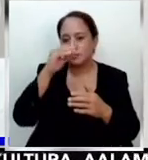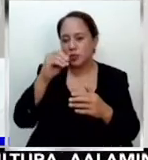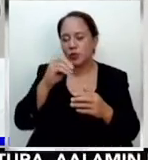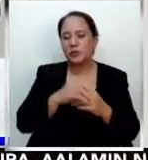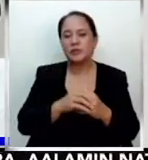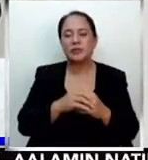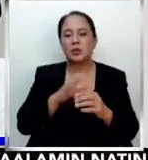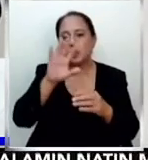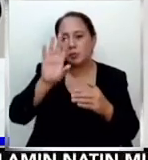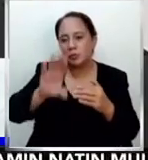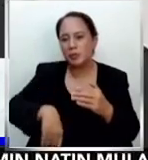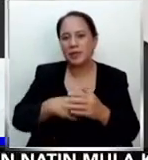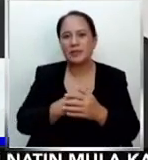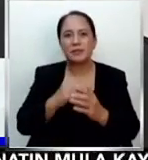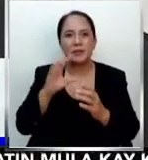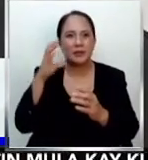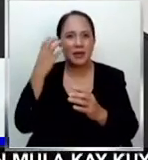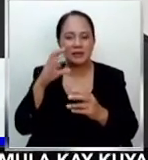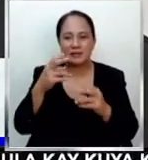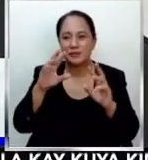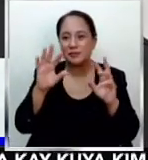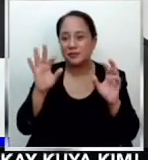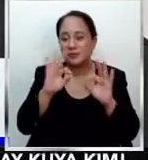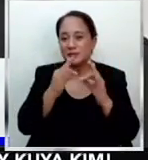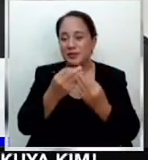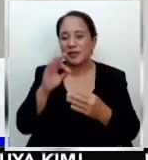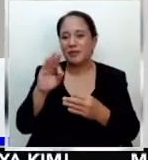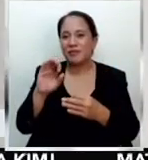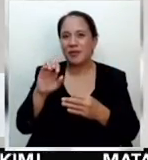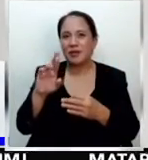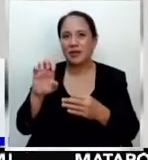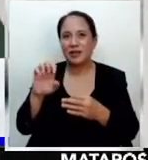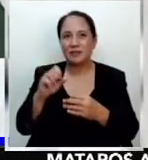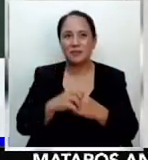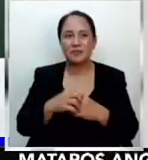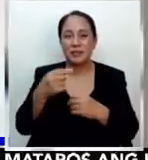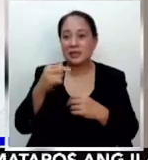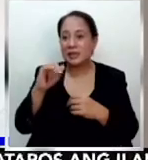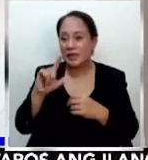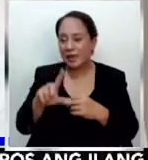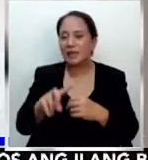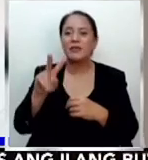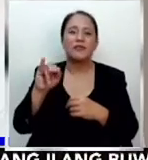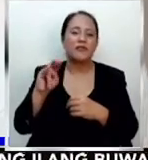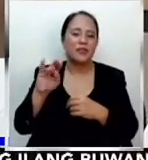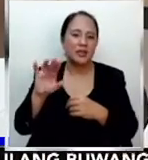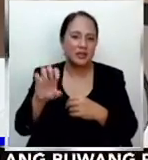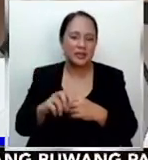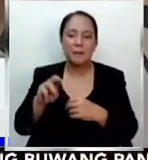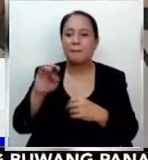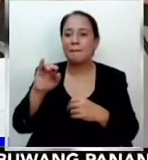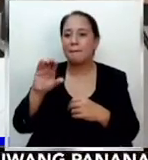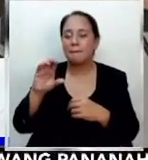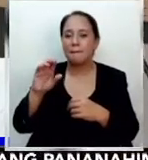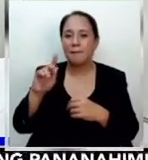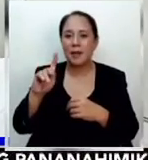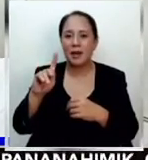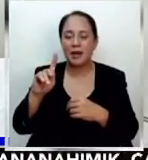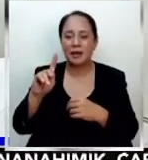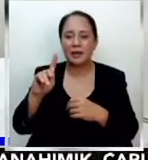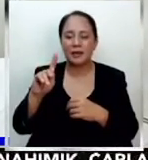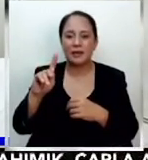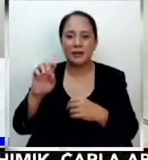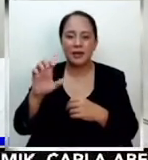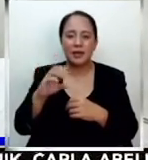sa magpipinsang Ferrell. Kasama riyan si Raheel Biria, Vince Maristella, Michael Sager at Sean Lucas. Bukod